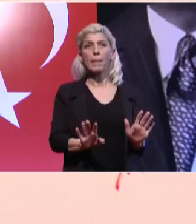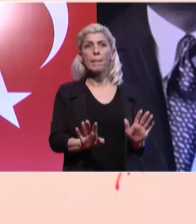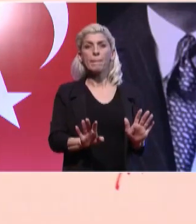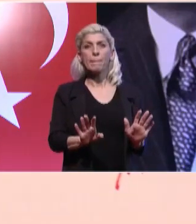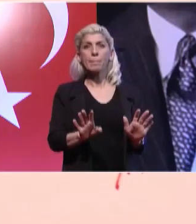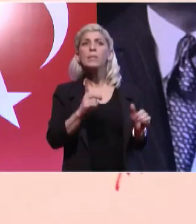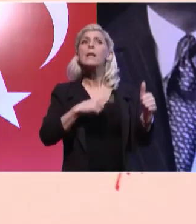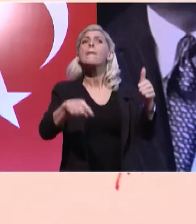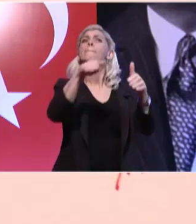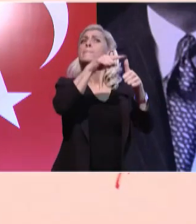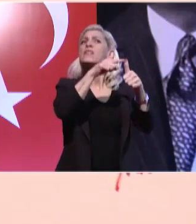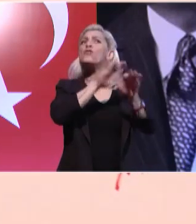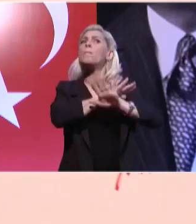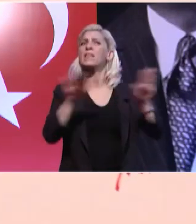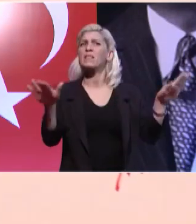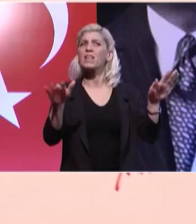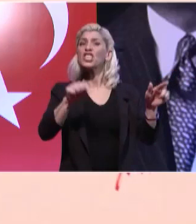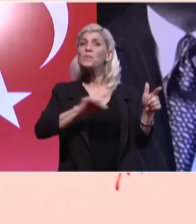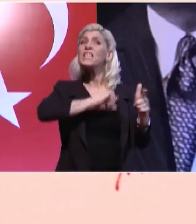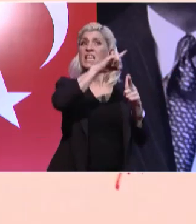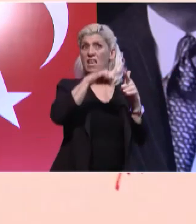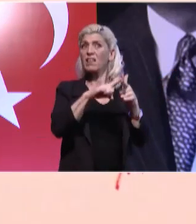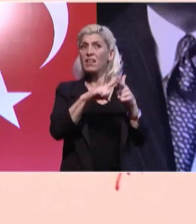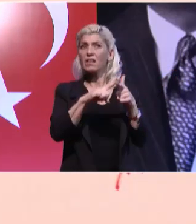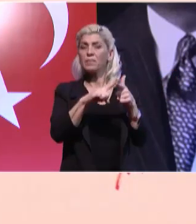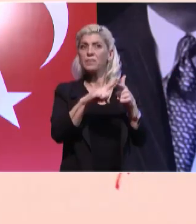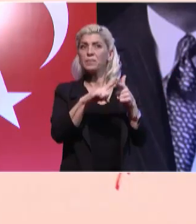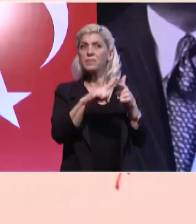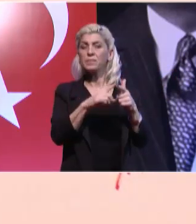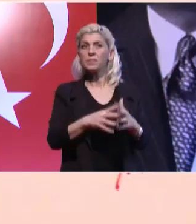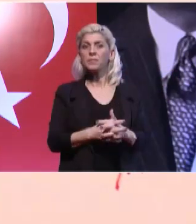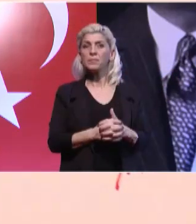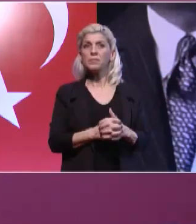Birinci aşamayı tamamladık. Sıra geldi ikinci aşamaya.